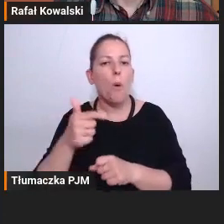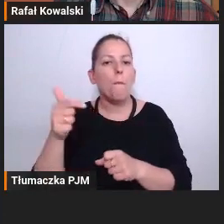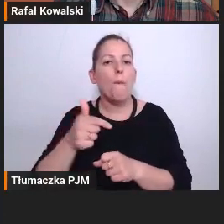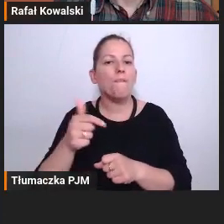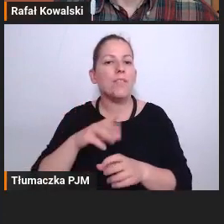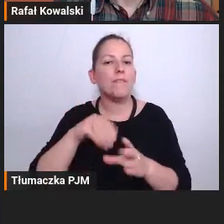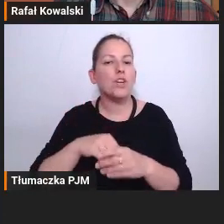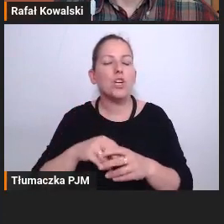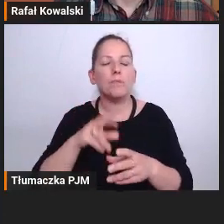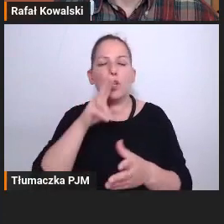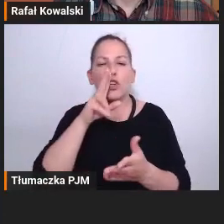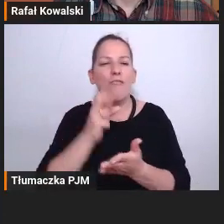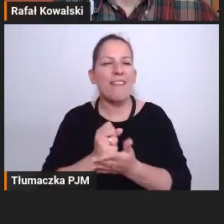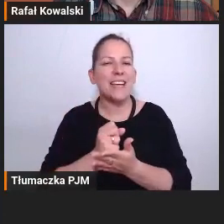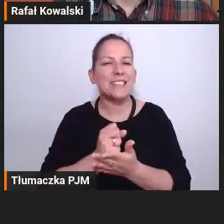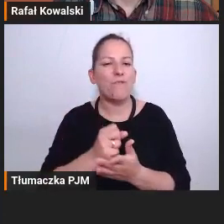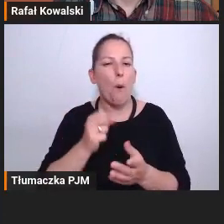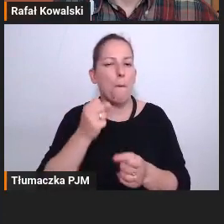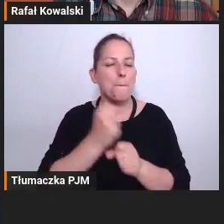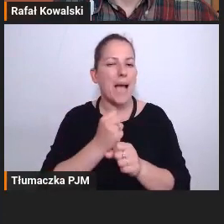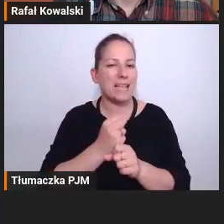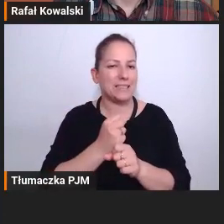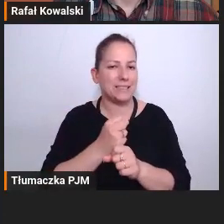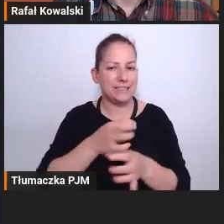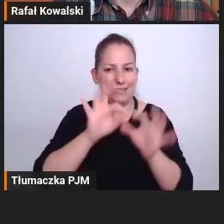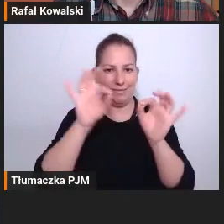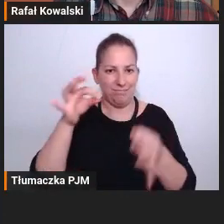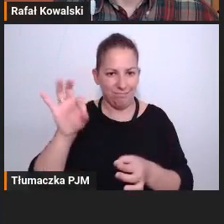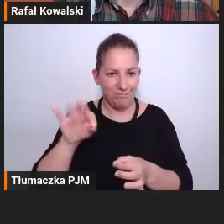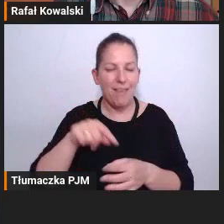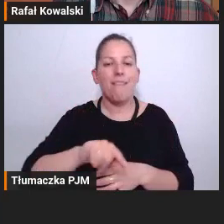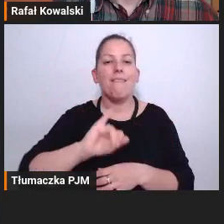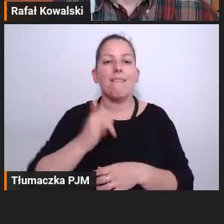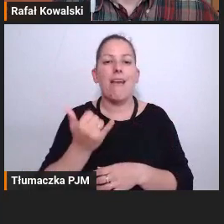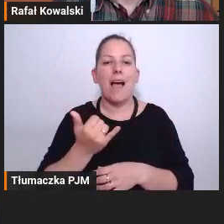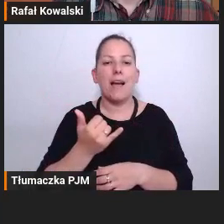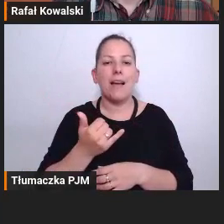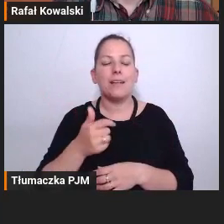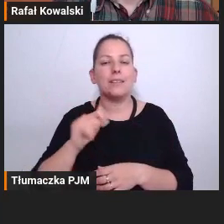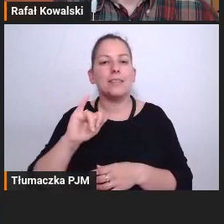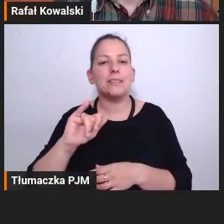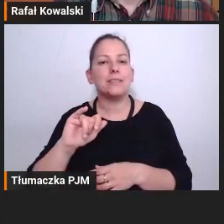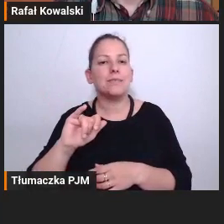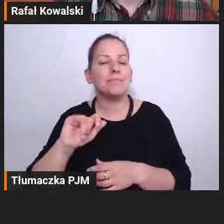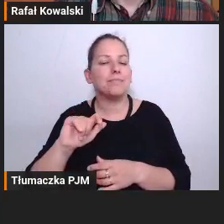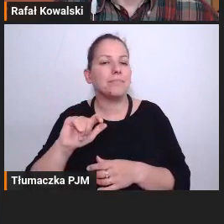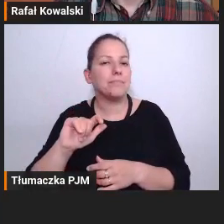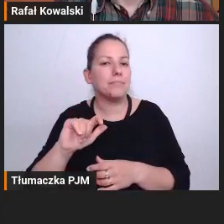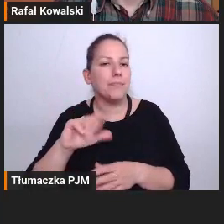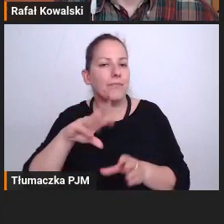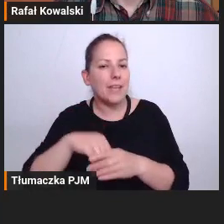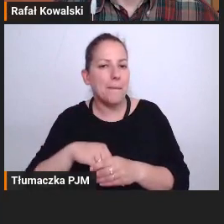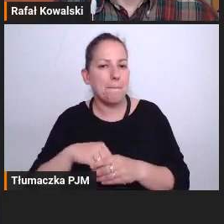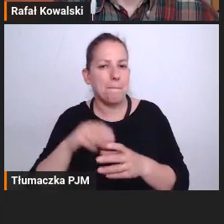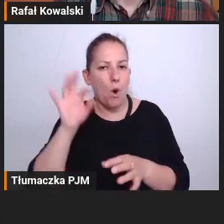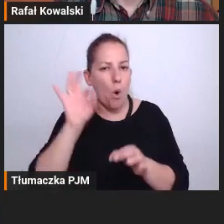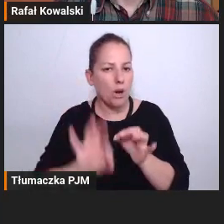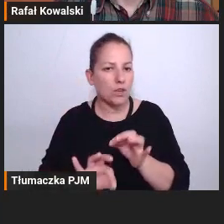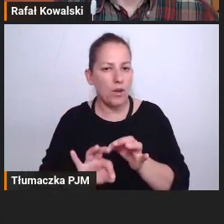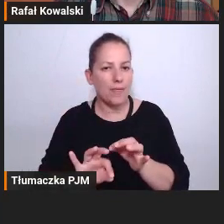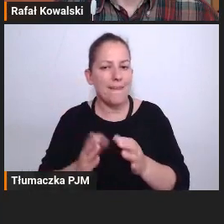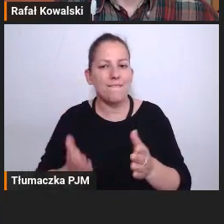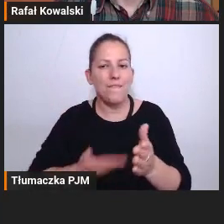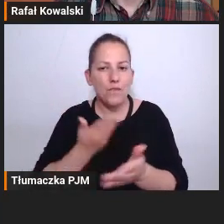w świadectwie pracy i które mówią również o tym, jak i co powinny zawierać określone